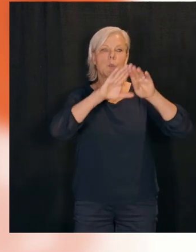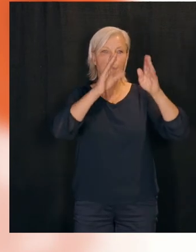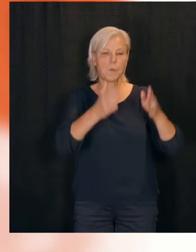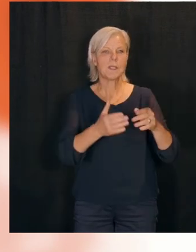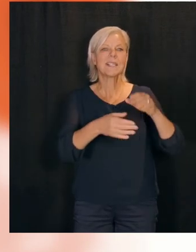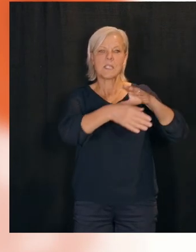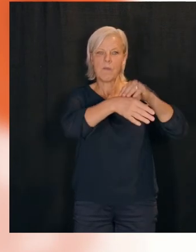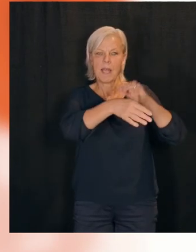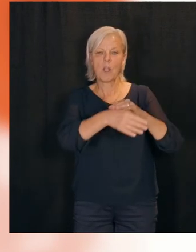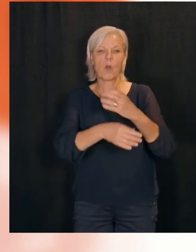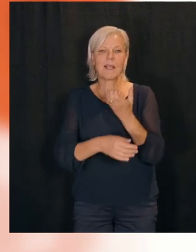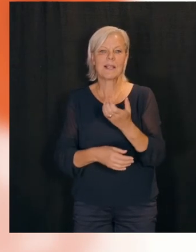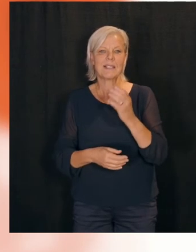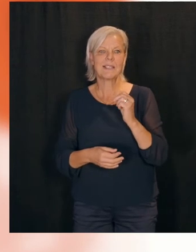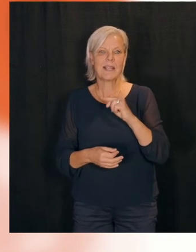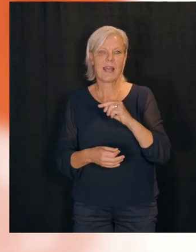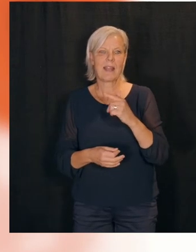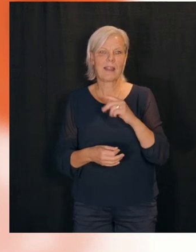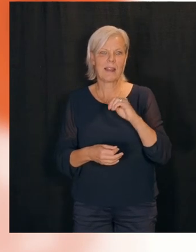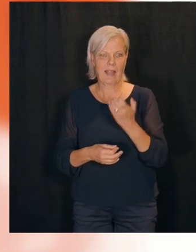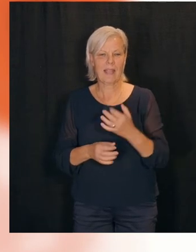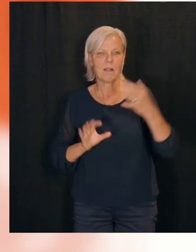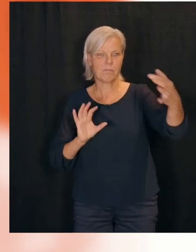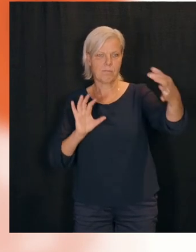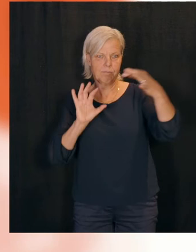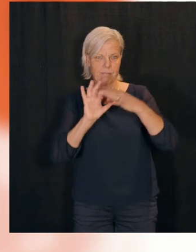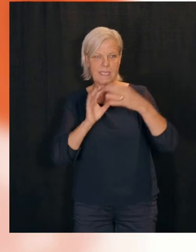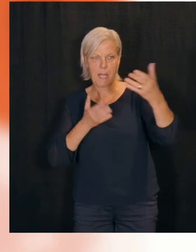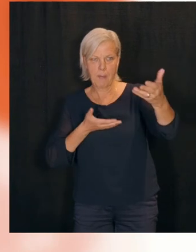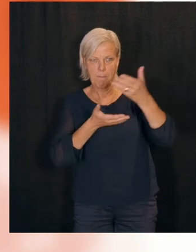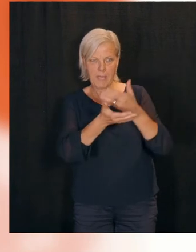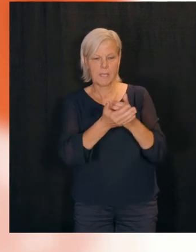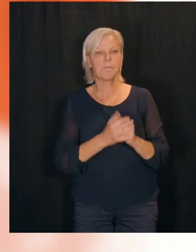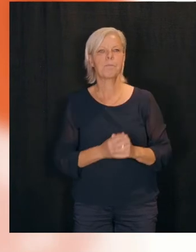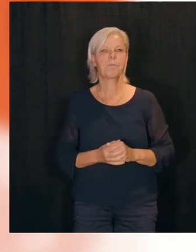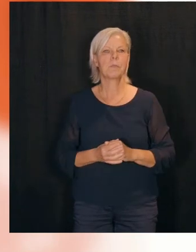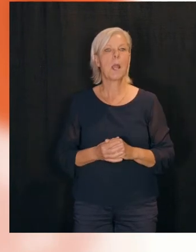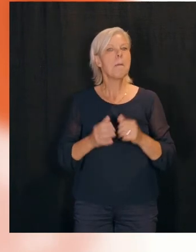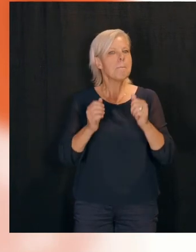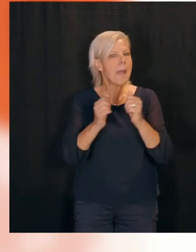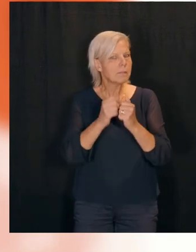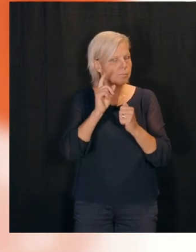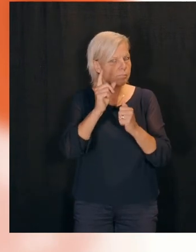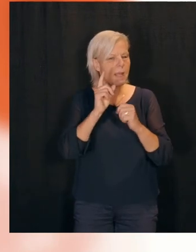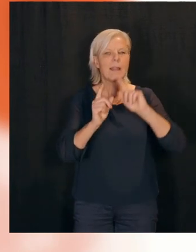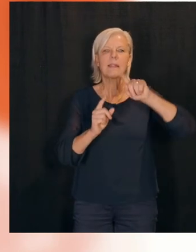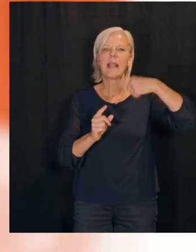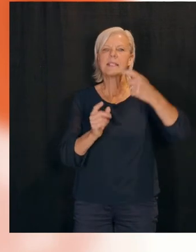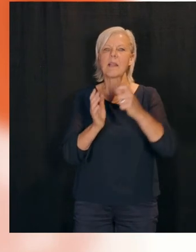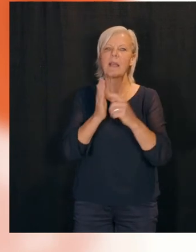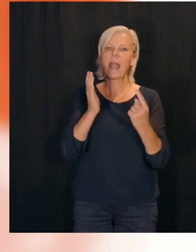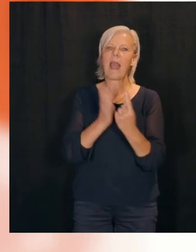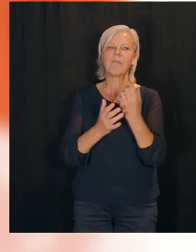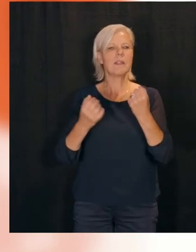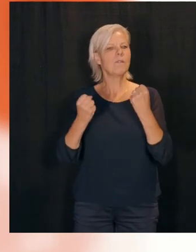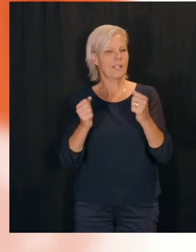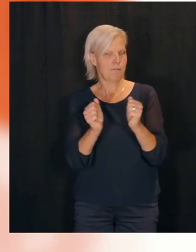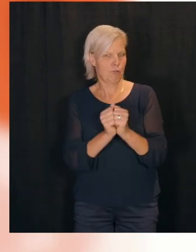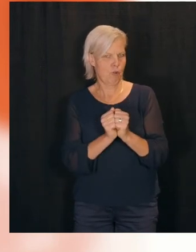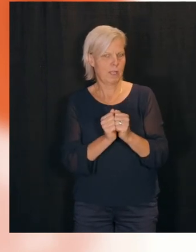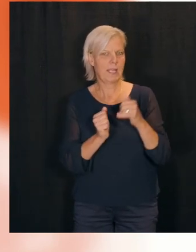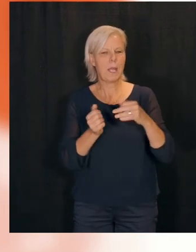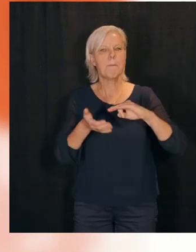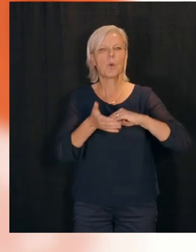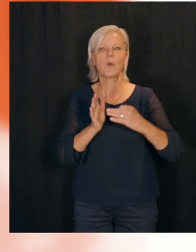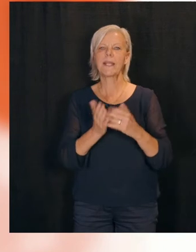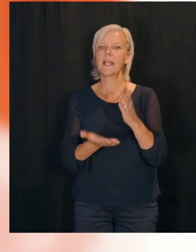Certec. Om du tar nästa. För nästa vecka händer det en viktig sak. I projektet rätt